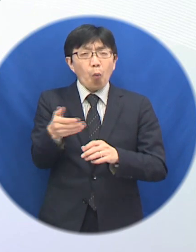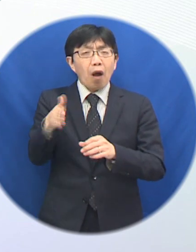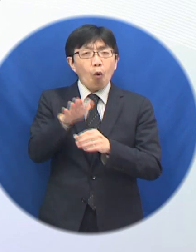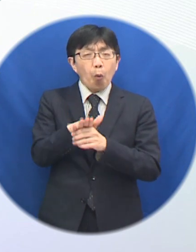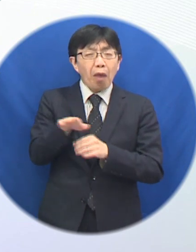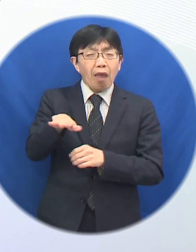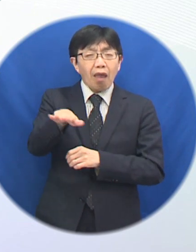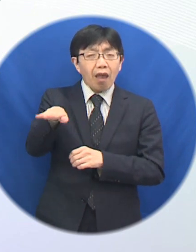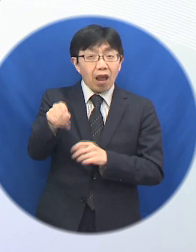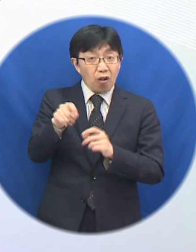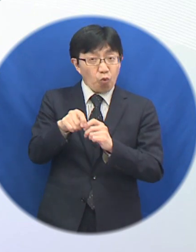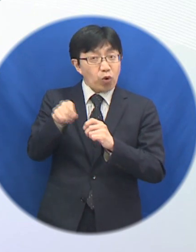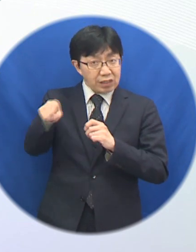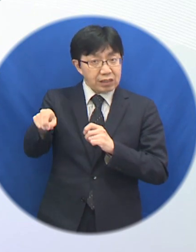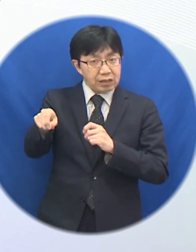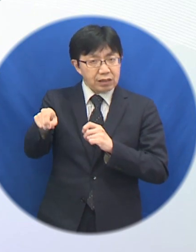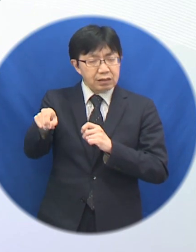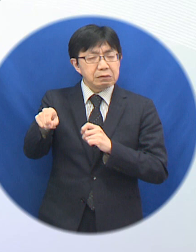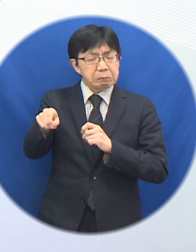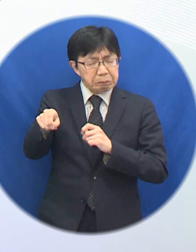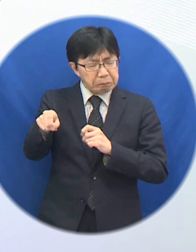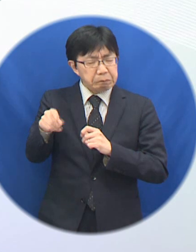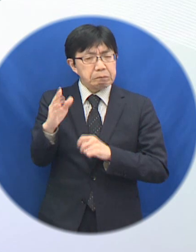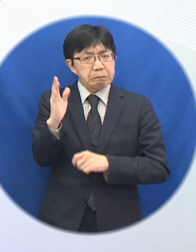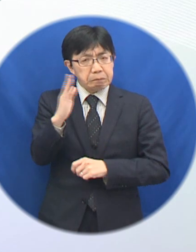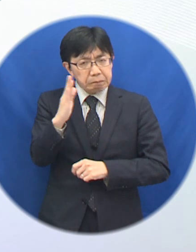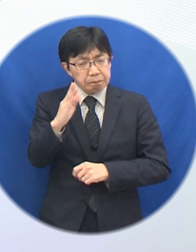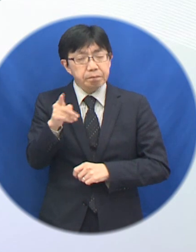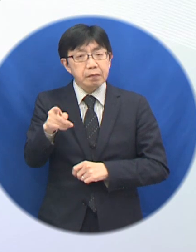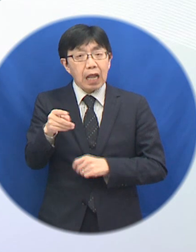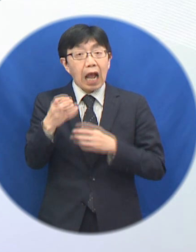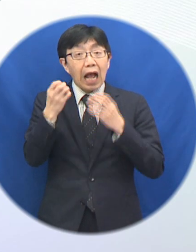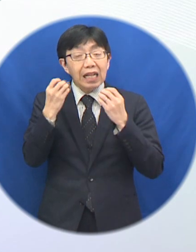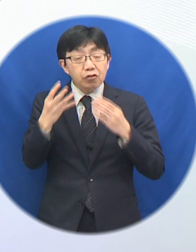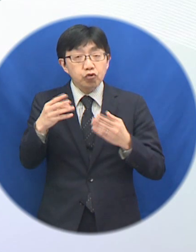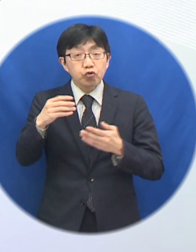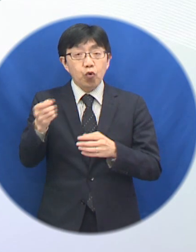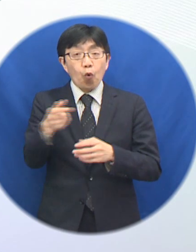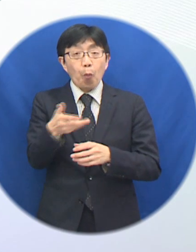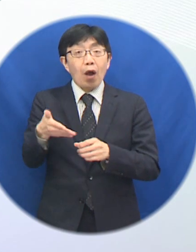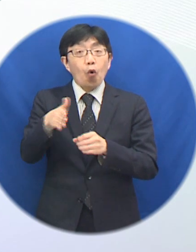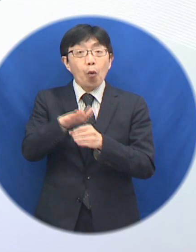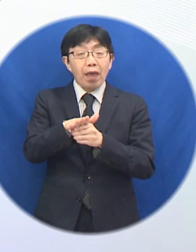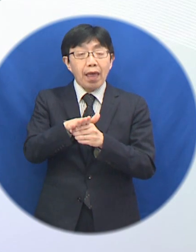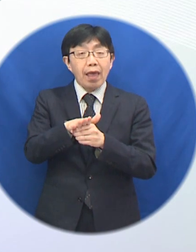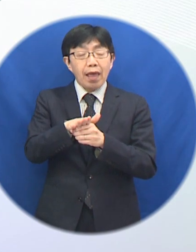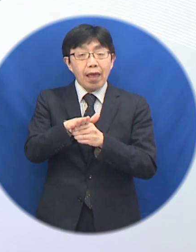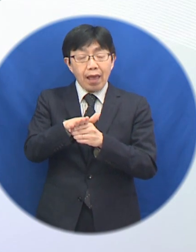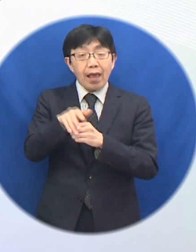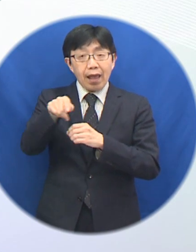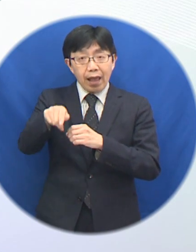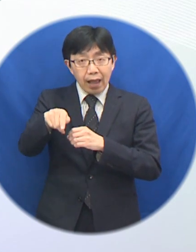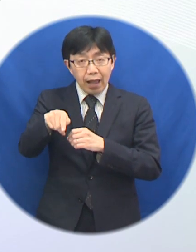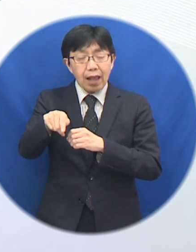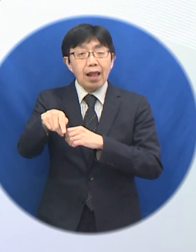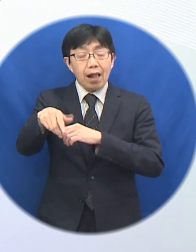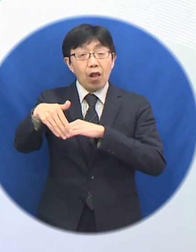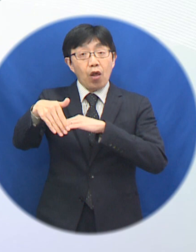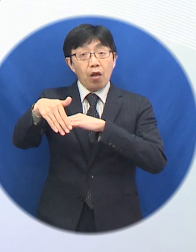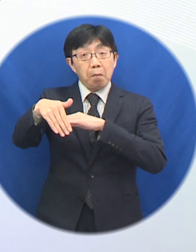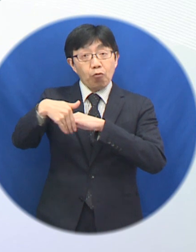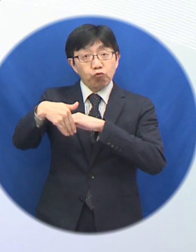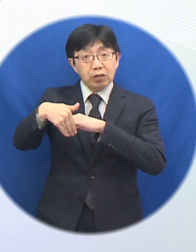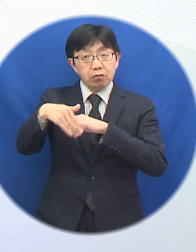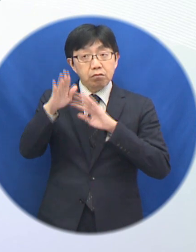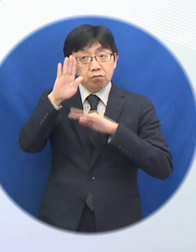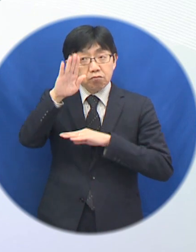んですけれども、はい、なかなか遠いというようなこともございますので駒込地区に、ブランチ相談窓口を設置していく予定